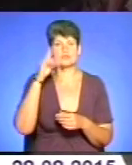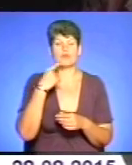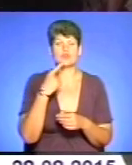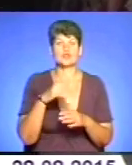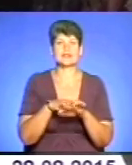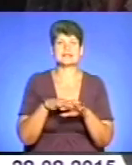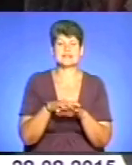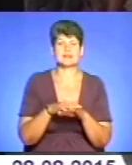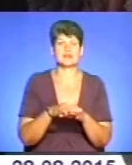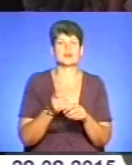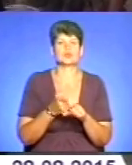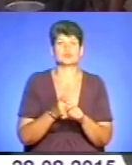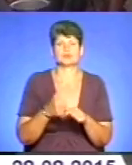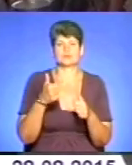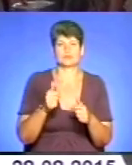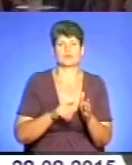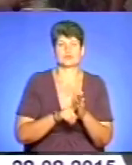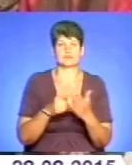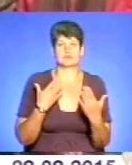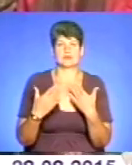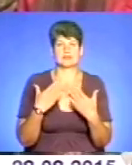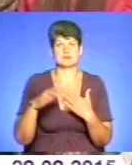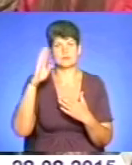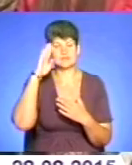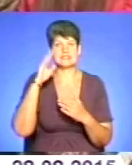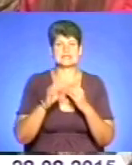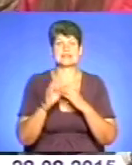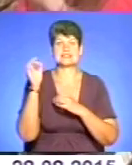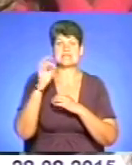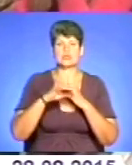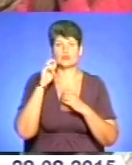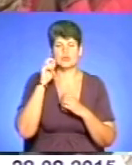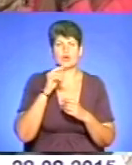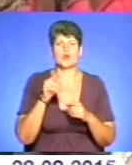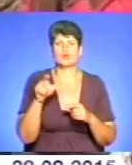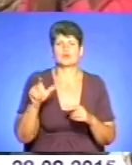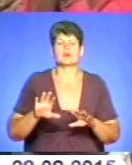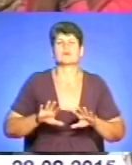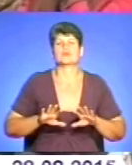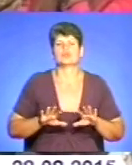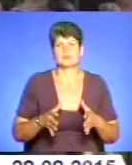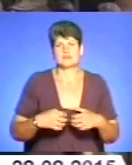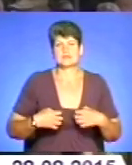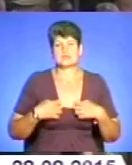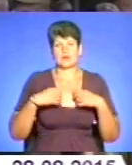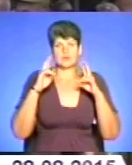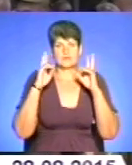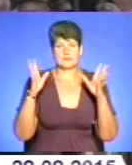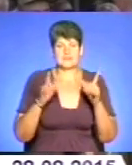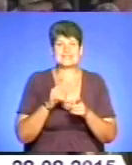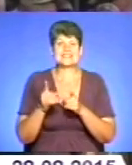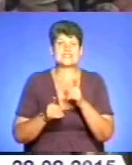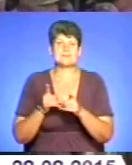населення набагато краще почало ставитися до бійців із Західної України. Люди втомилися від постійного страху та невідомості. Зі зміною